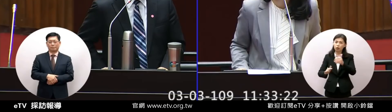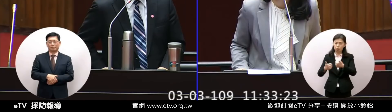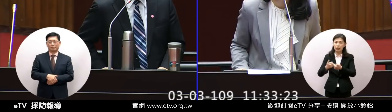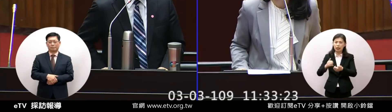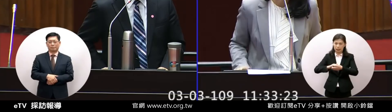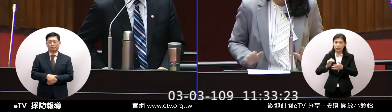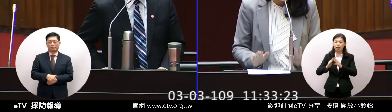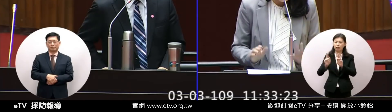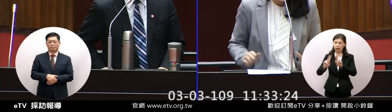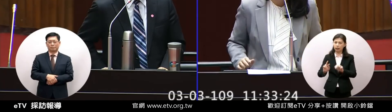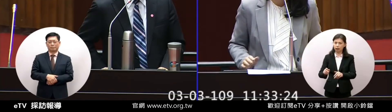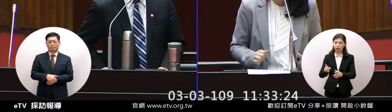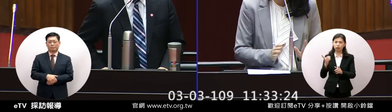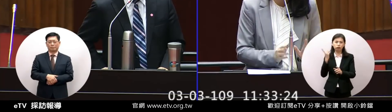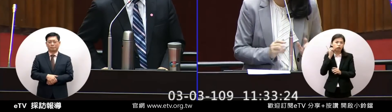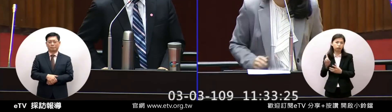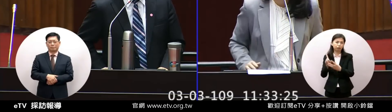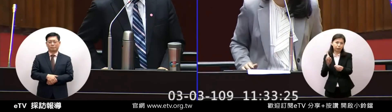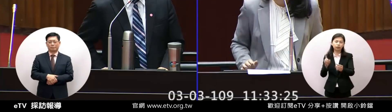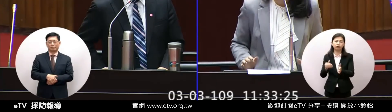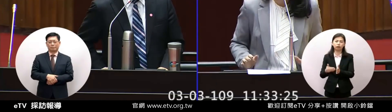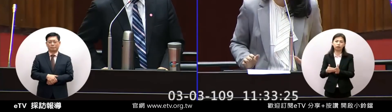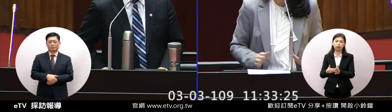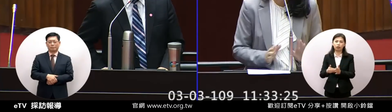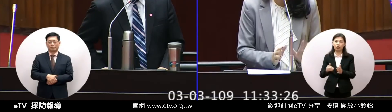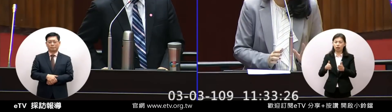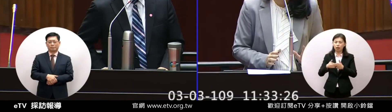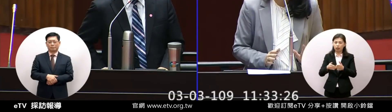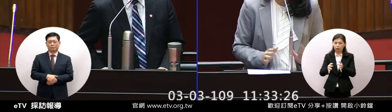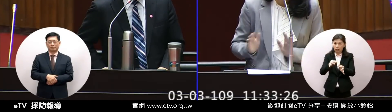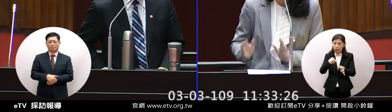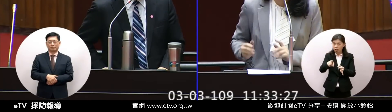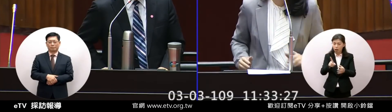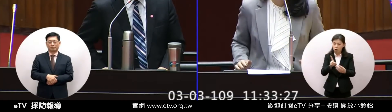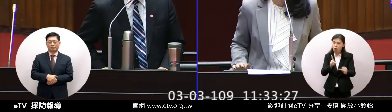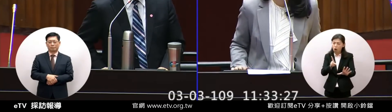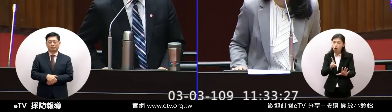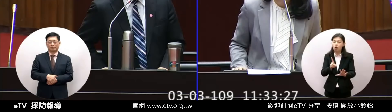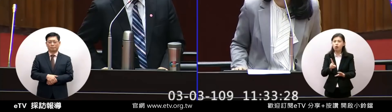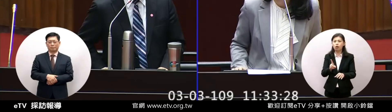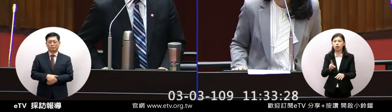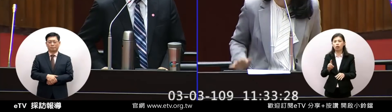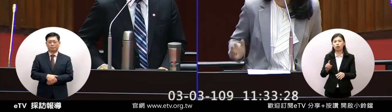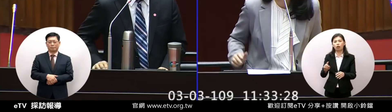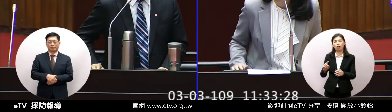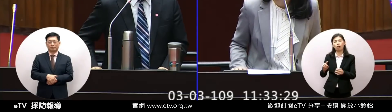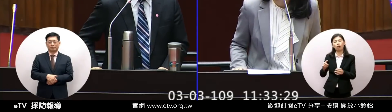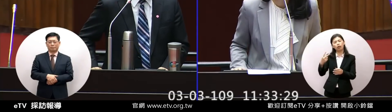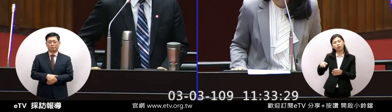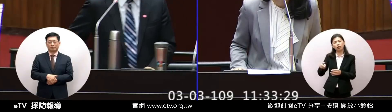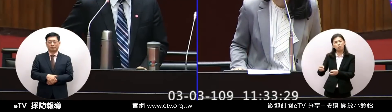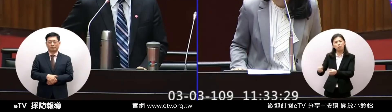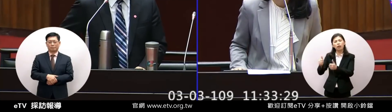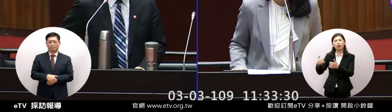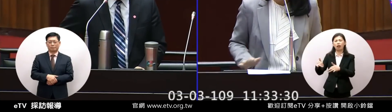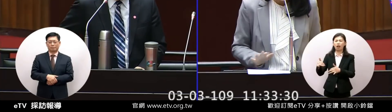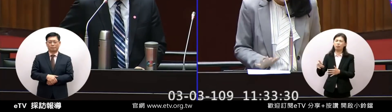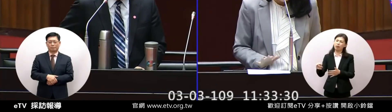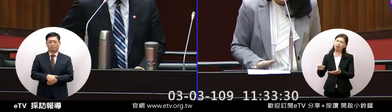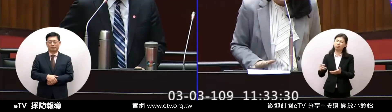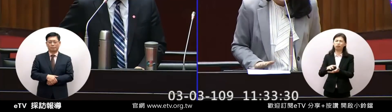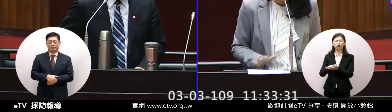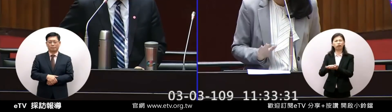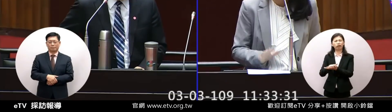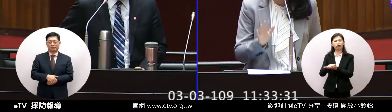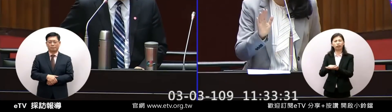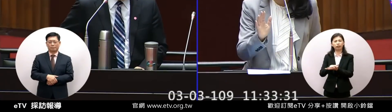它一定要用电子券，其他两个认证商家消费这种方式，或者是它还没有说好到底是要怎么去做消费。所